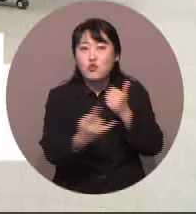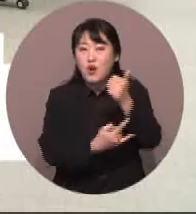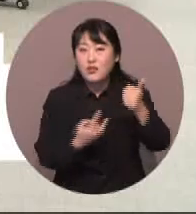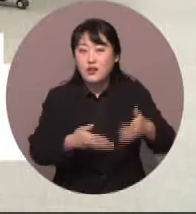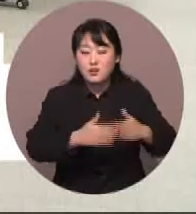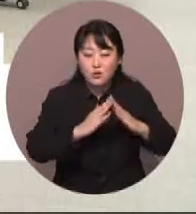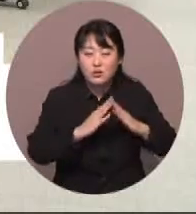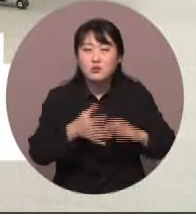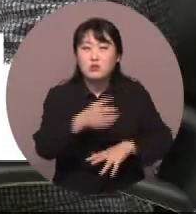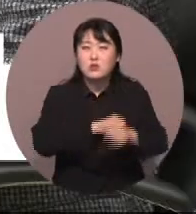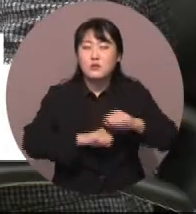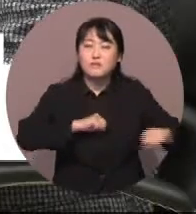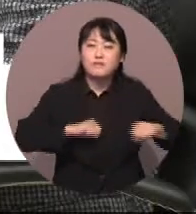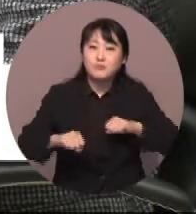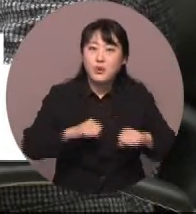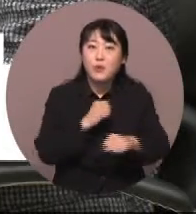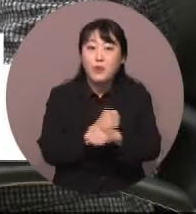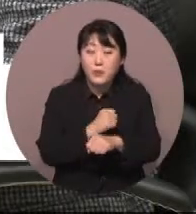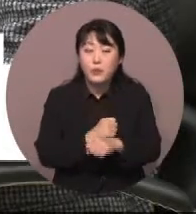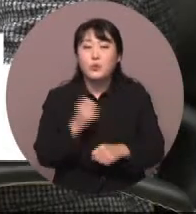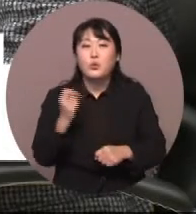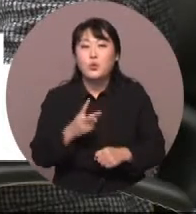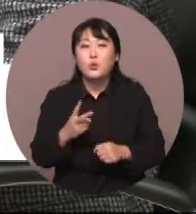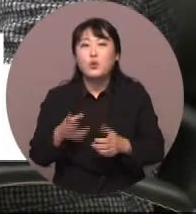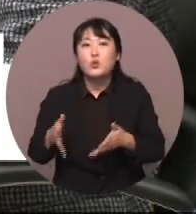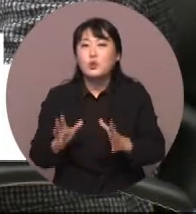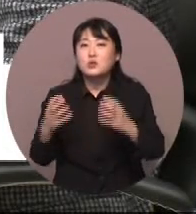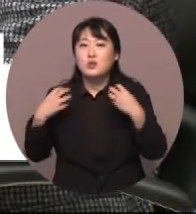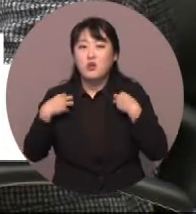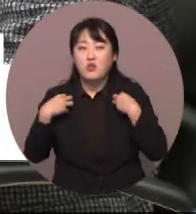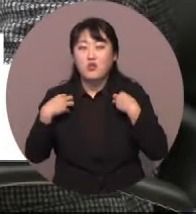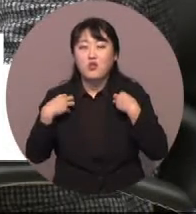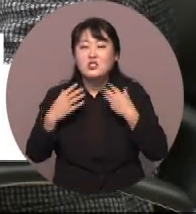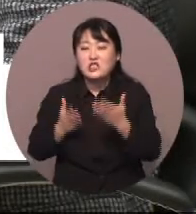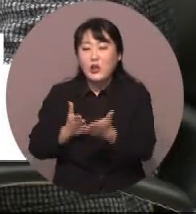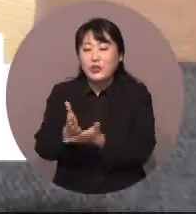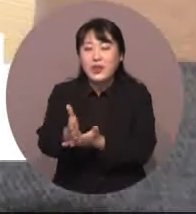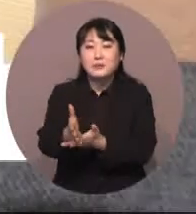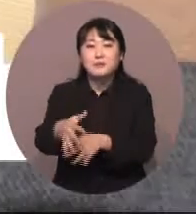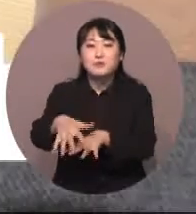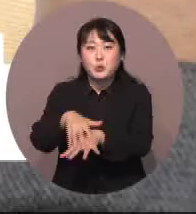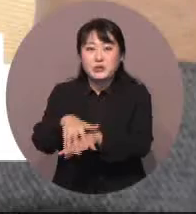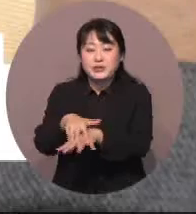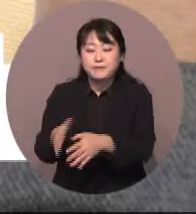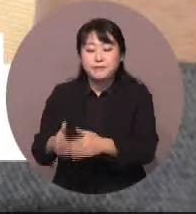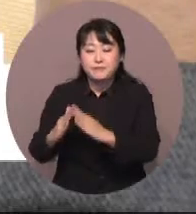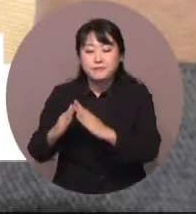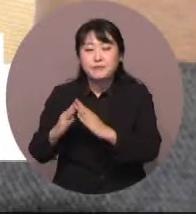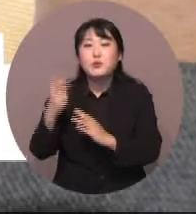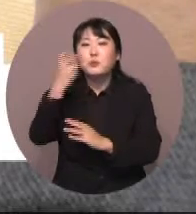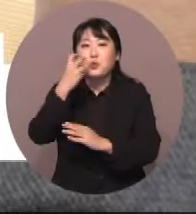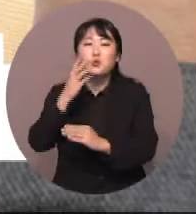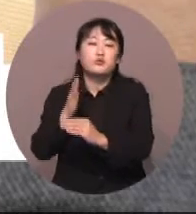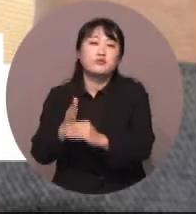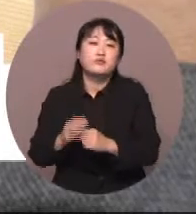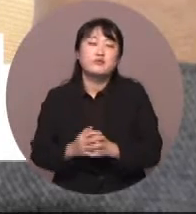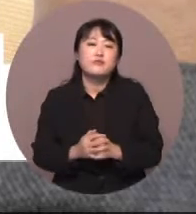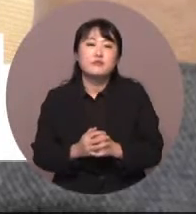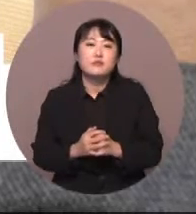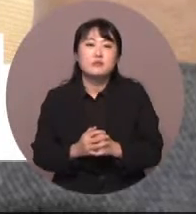적극적인 유치 활동에 나서고 도청 에도 육사 유치를 전담할 조직 신설을 검토하기로 했습니다